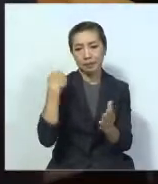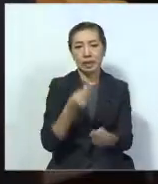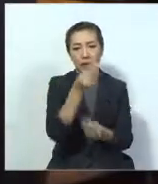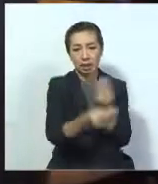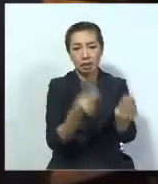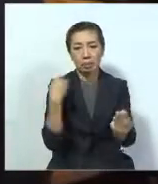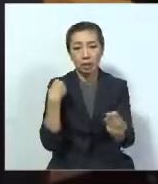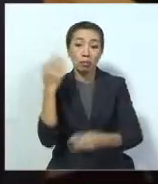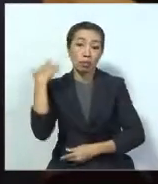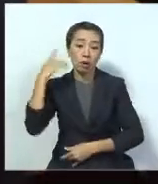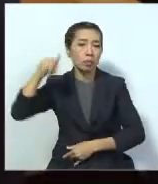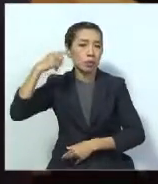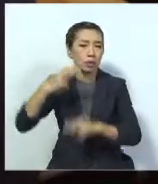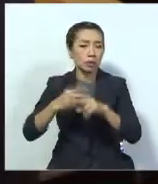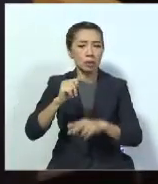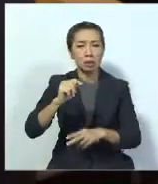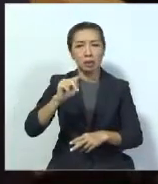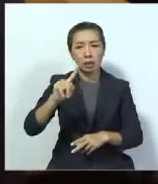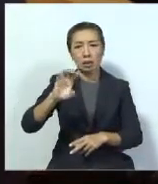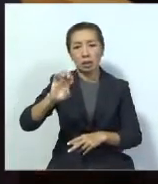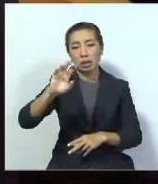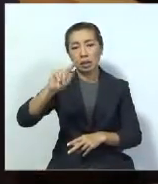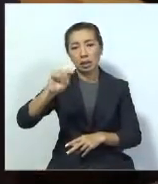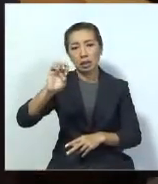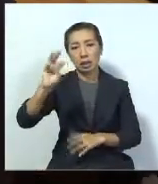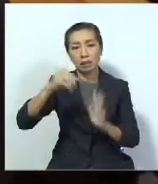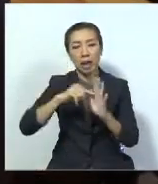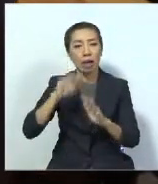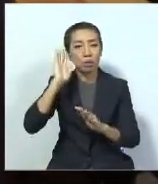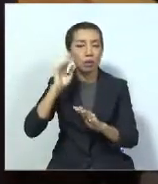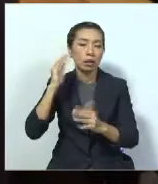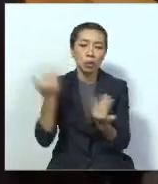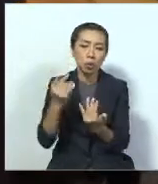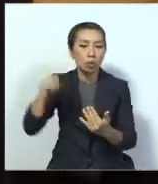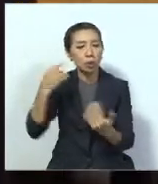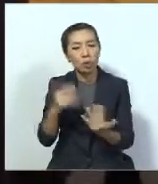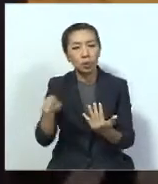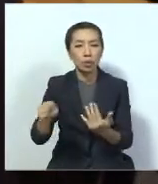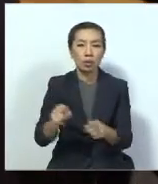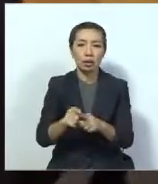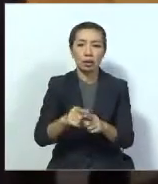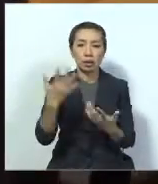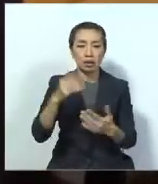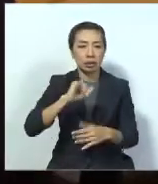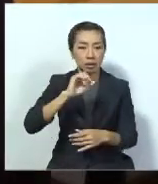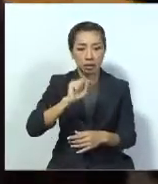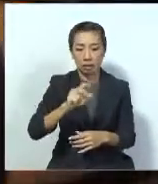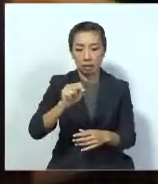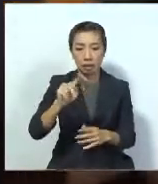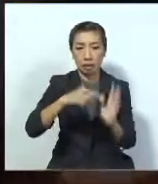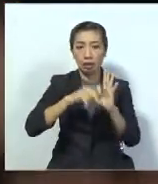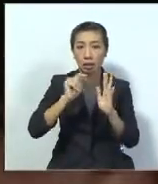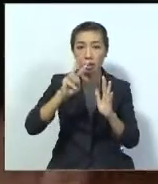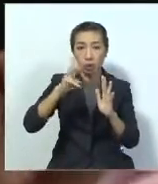แล้วไม่ว่าจะเป็นนางสาวธิติมาฉายแสงนายวุฒิพงษ์ฉายแสงนายวิรการมุสิกพงษ์นายณัฐวุฒิไสเกื้อนายแพทย์เหวงโตจิ